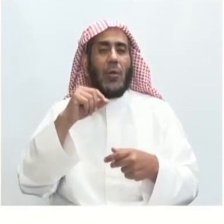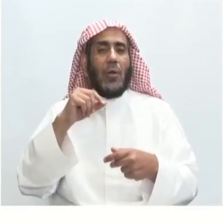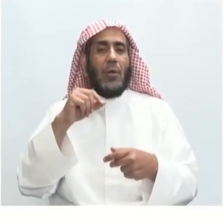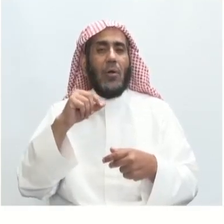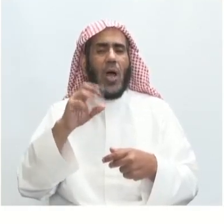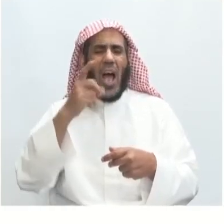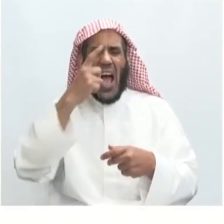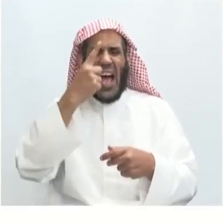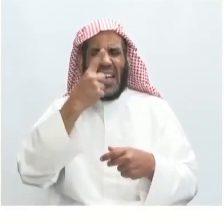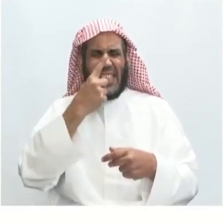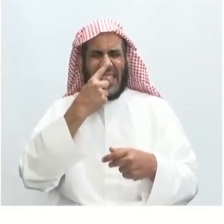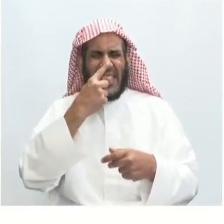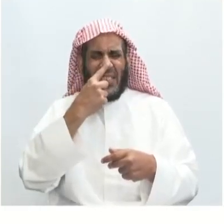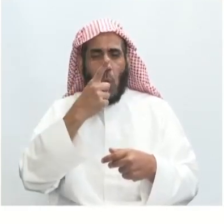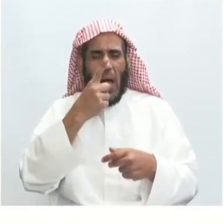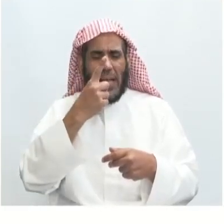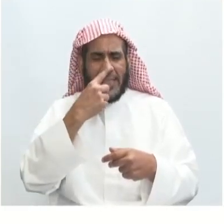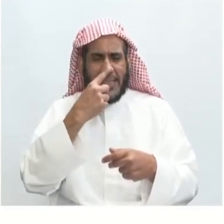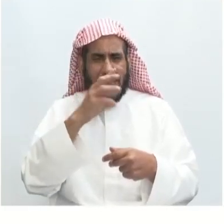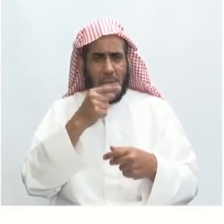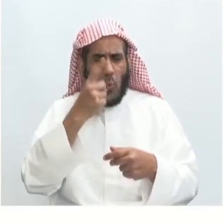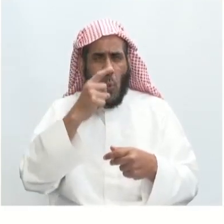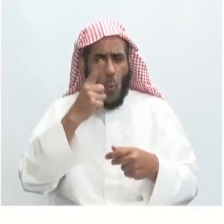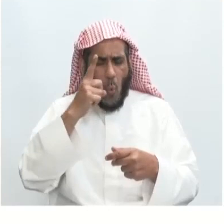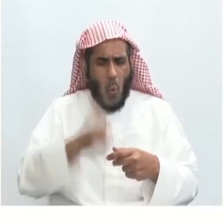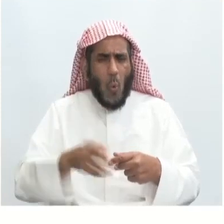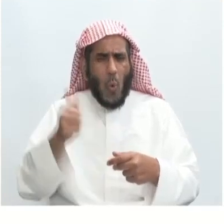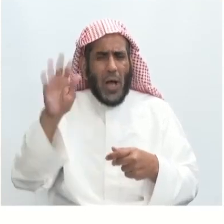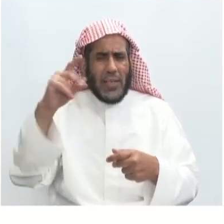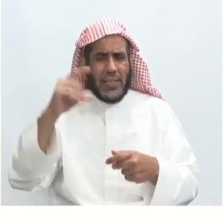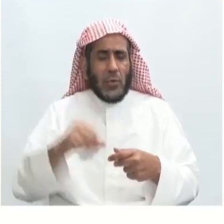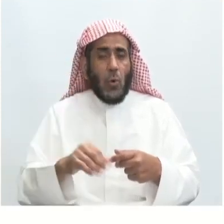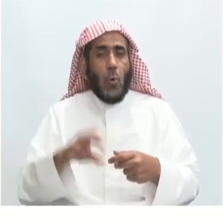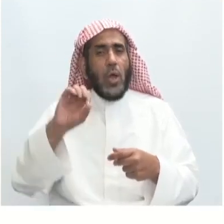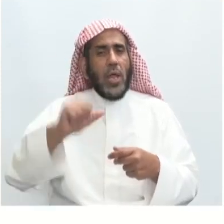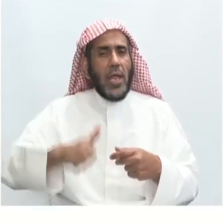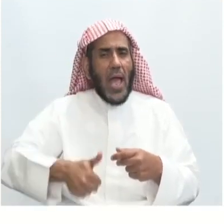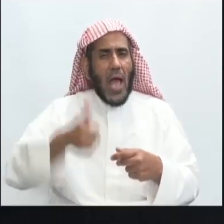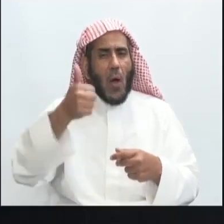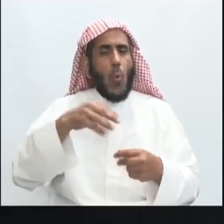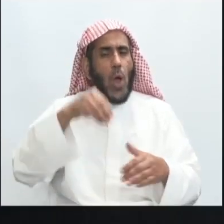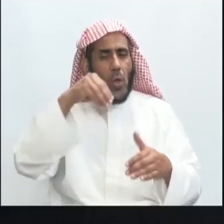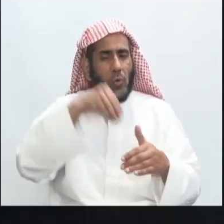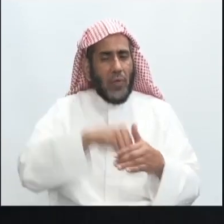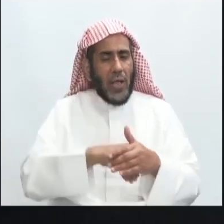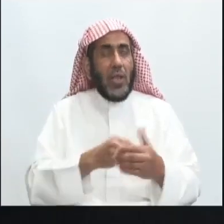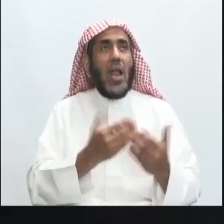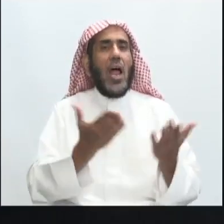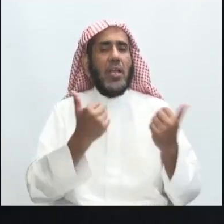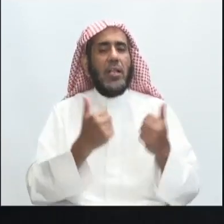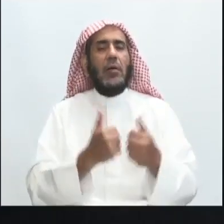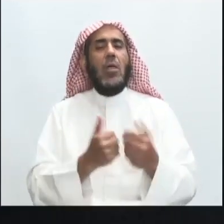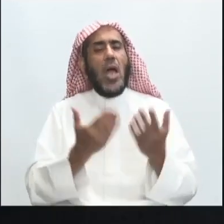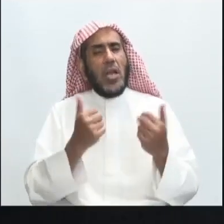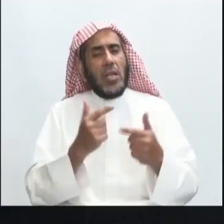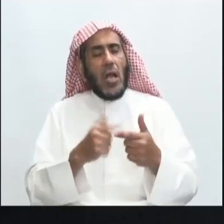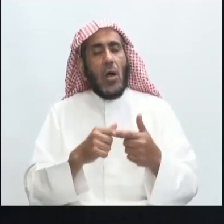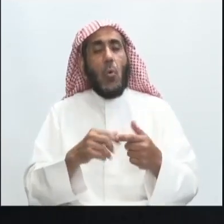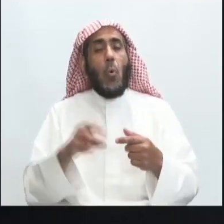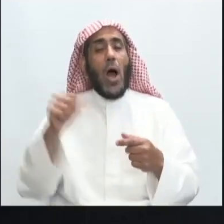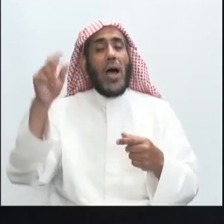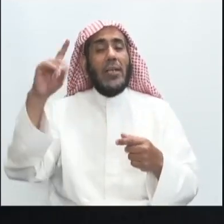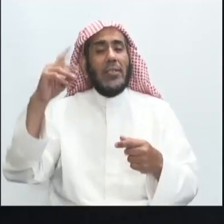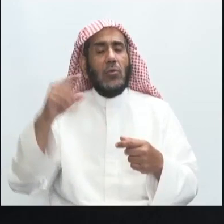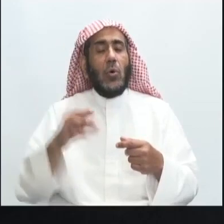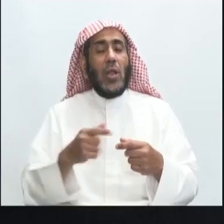اطيعوا الله اطيعوا الله ولو ذكرنا ايضا يا ايها ايضا يدخل فيه فيه النداء يدخل فيه النداء لكن هنا